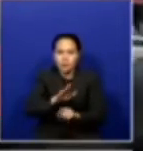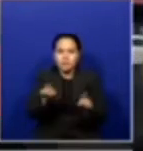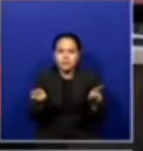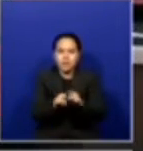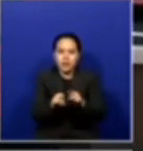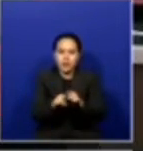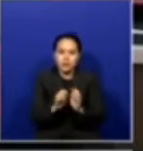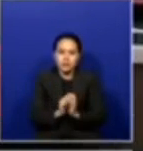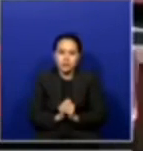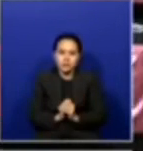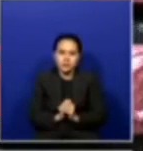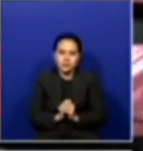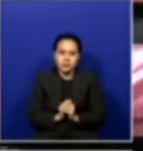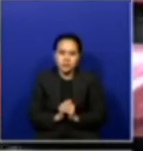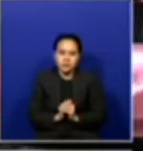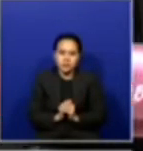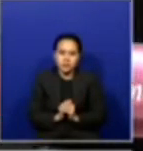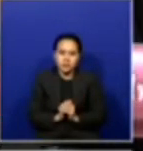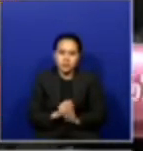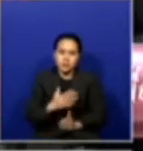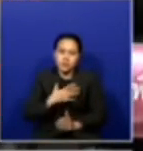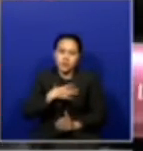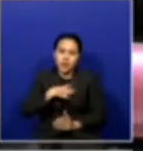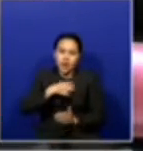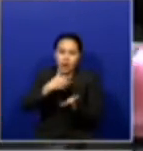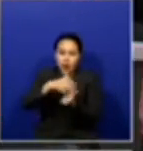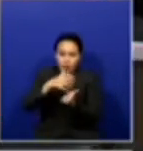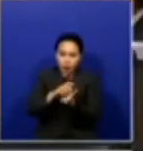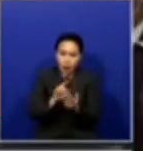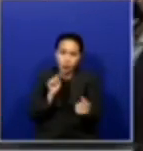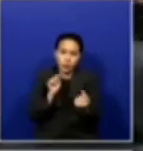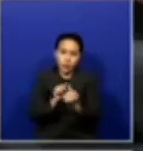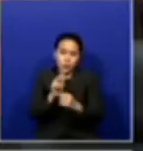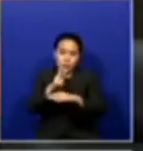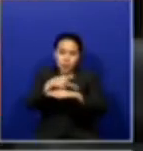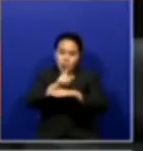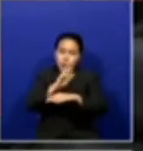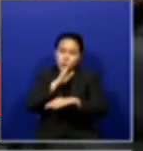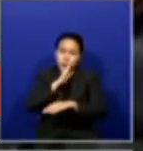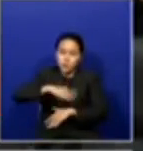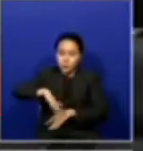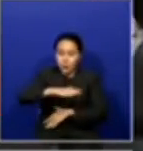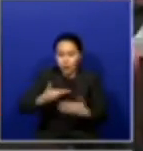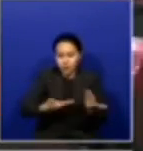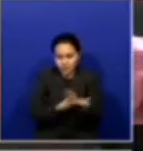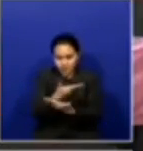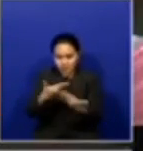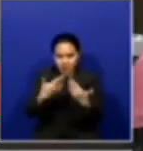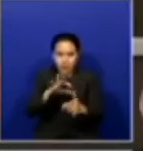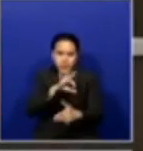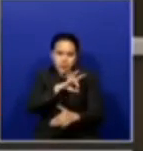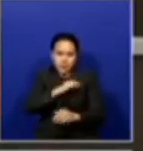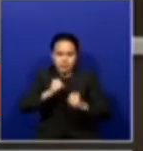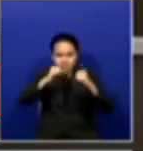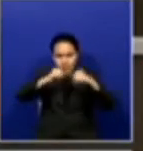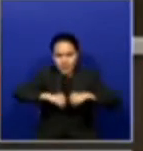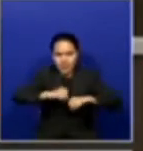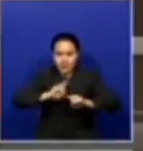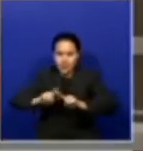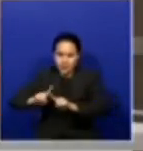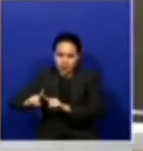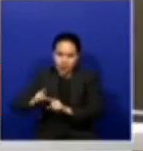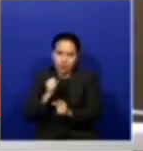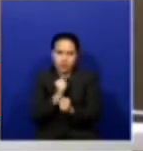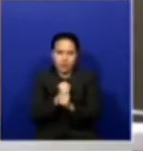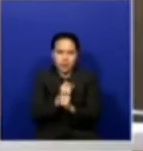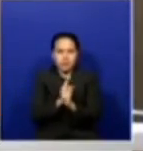มก็จึงอยากเรียนท่านประธานว่าในการที่เราพิจารณาแล้วก็ให้สมาชิกลงมติต่างๆเนี่ยเราทำโดยชอบด้วยรัฐธรรมนู